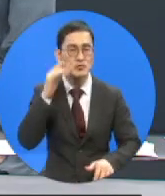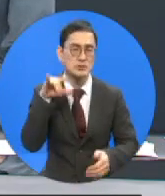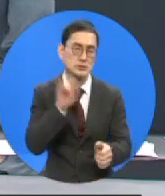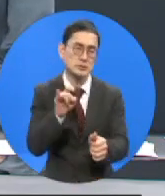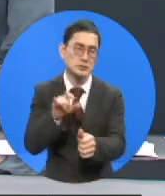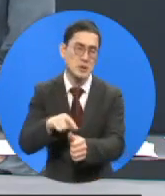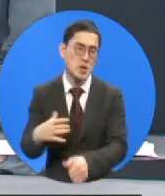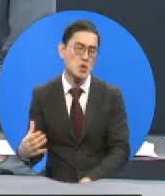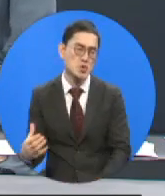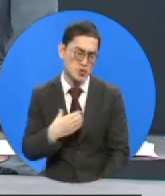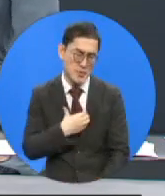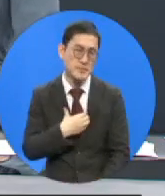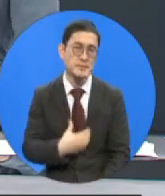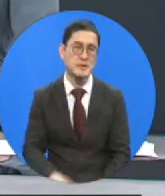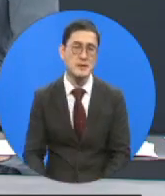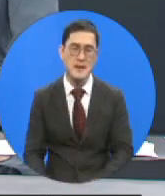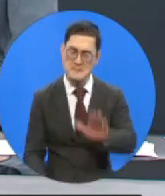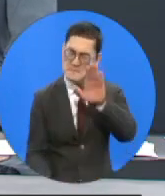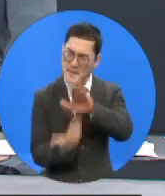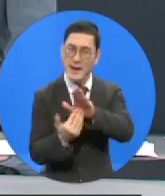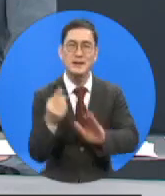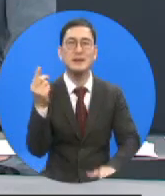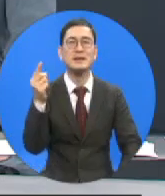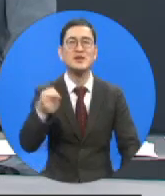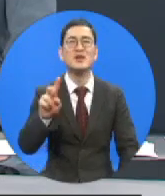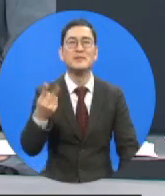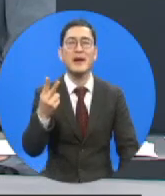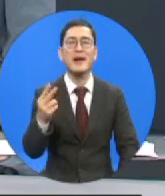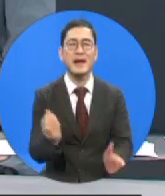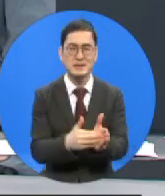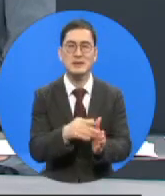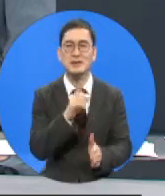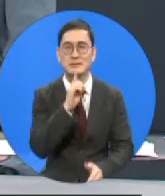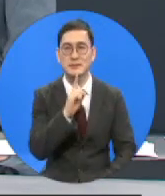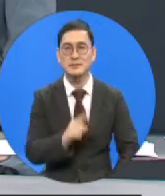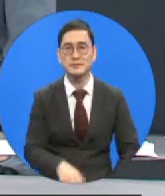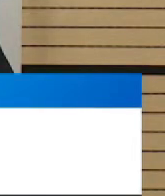확진자가 1,200명까지 나올 수 있다고 경고했습니다. 들어보시겠습니다.